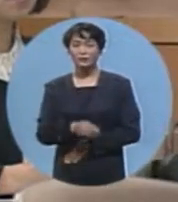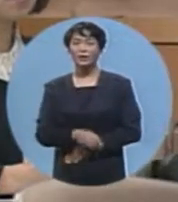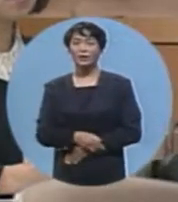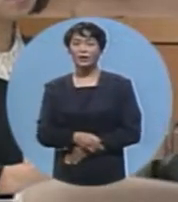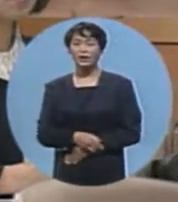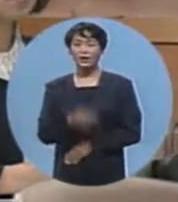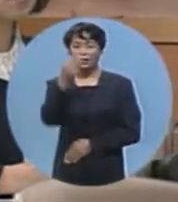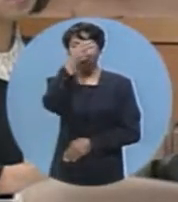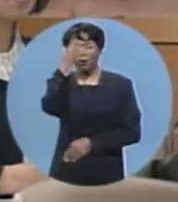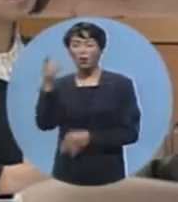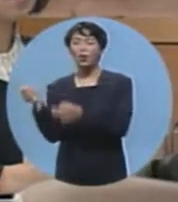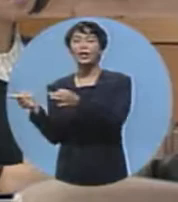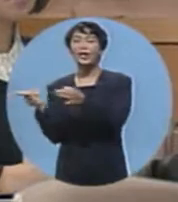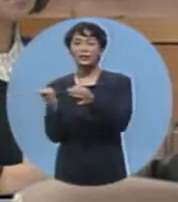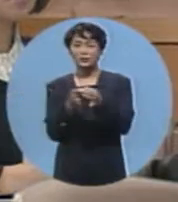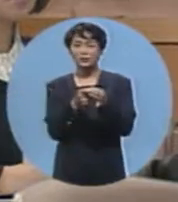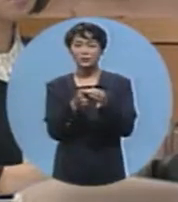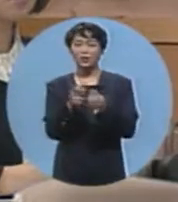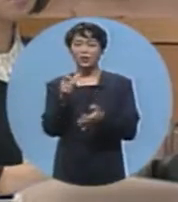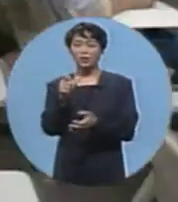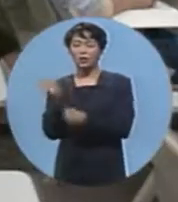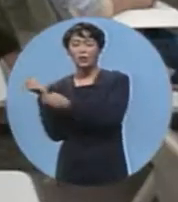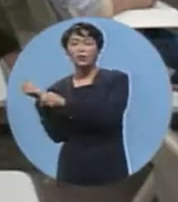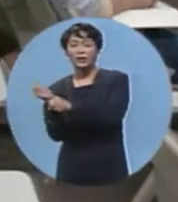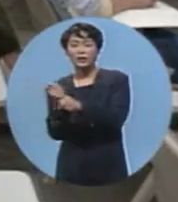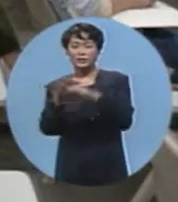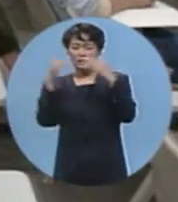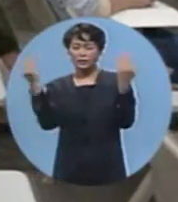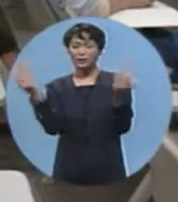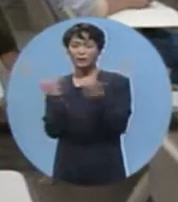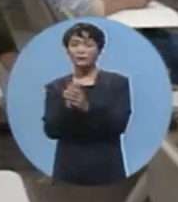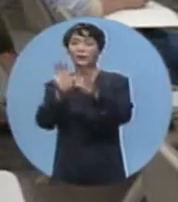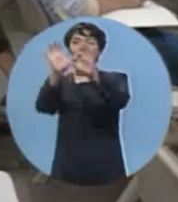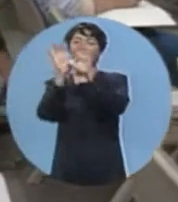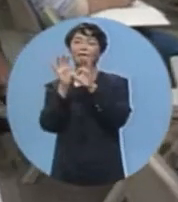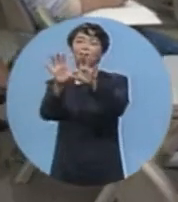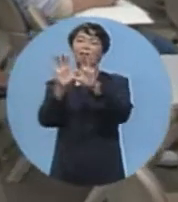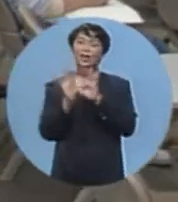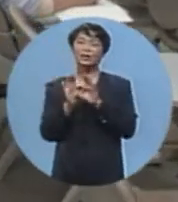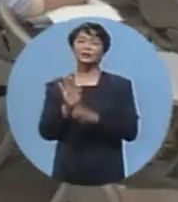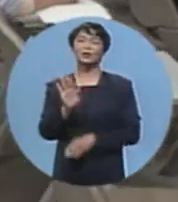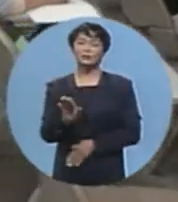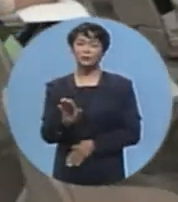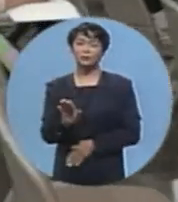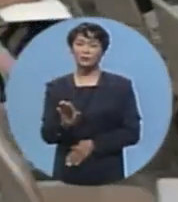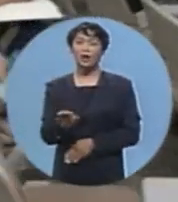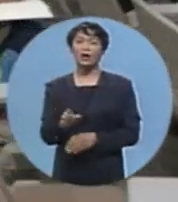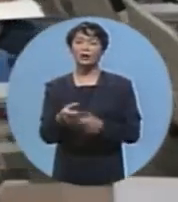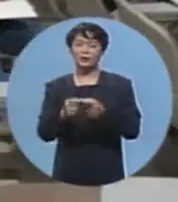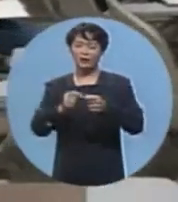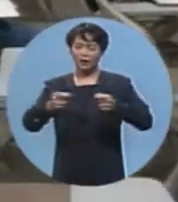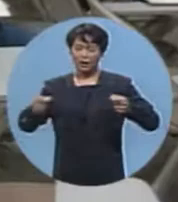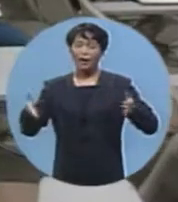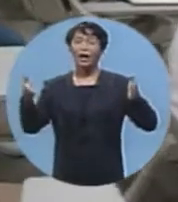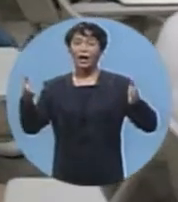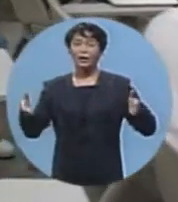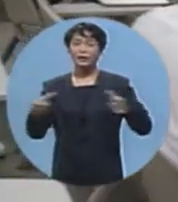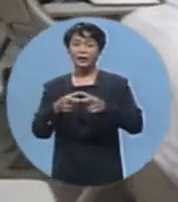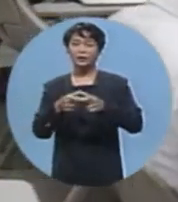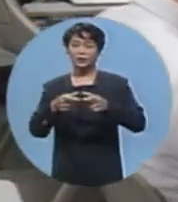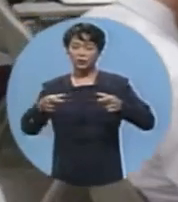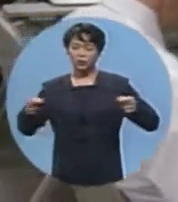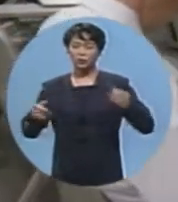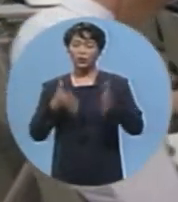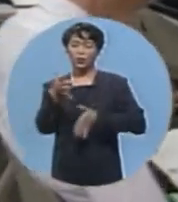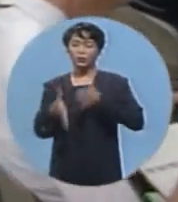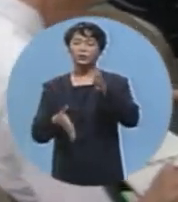高校野球の5打席全打席敬遠というのはやはり長い間日本のスポーツ界とスポーツ愛好